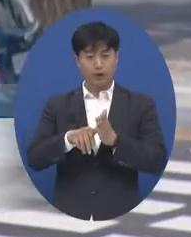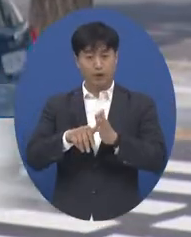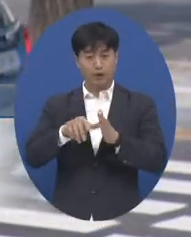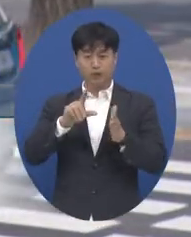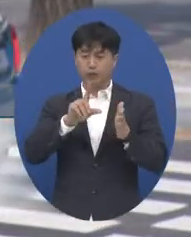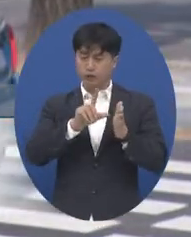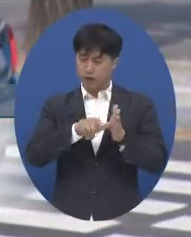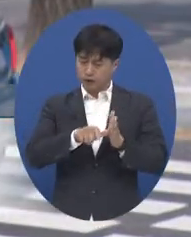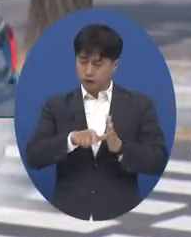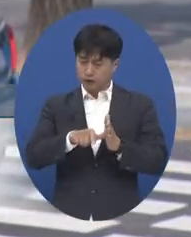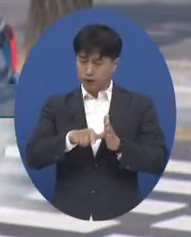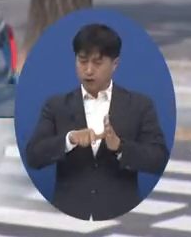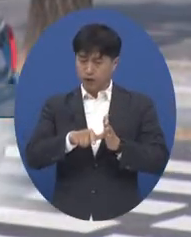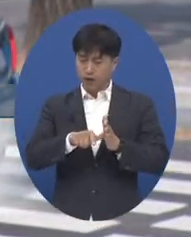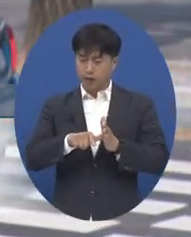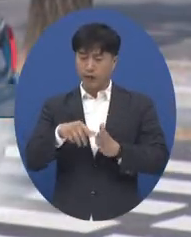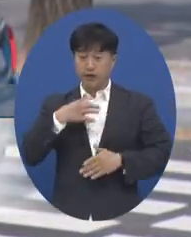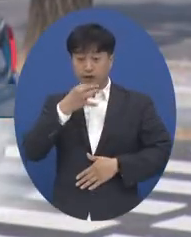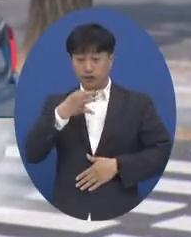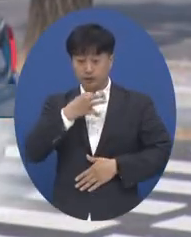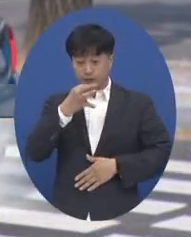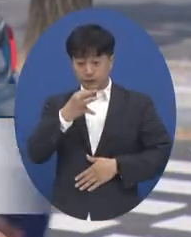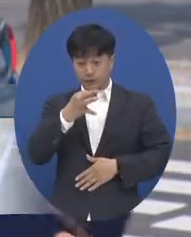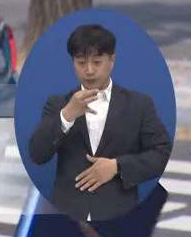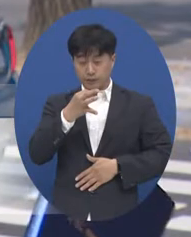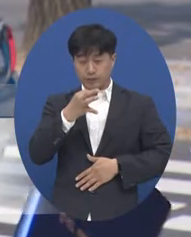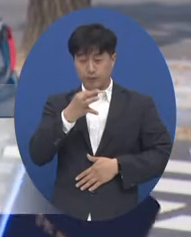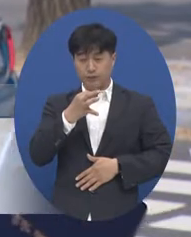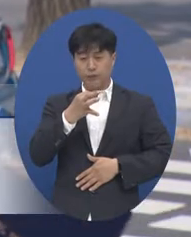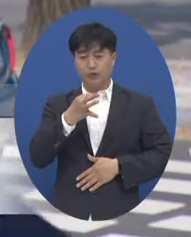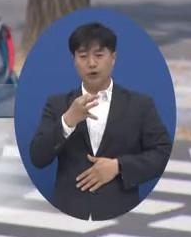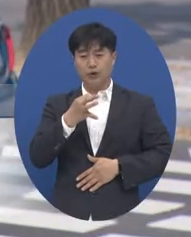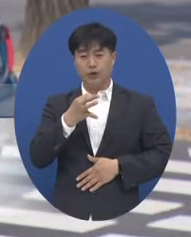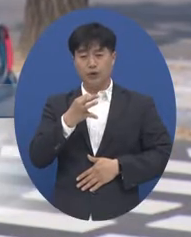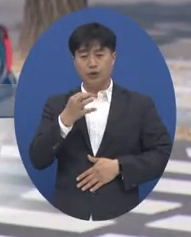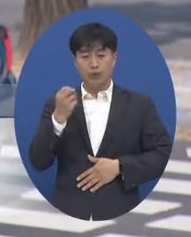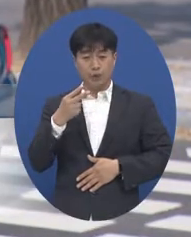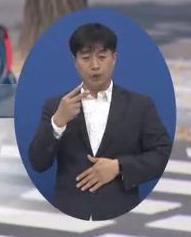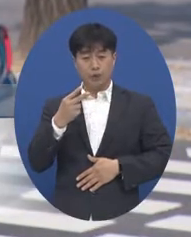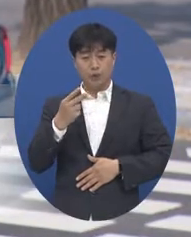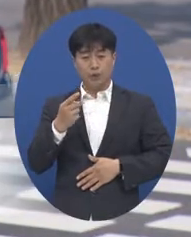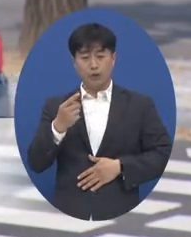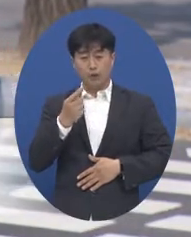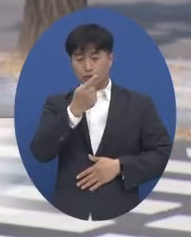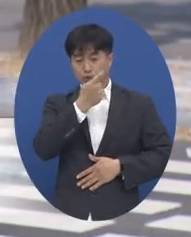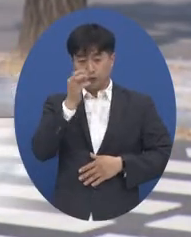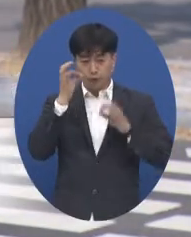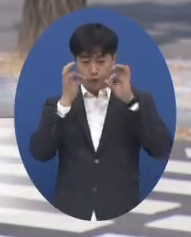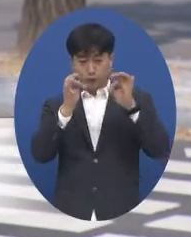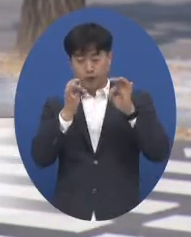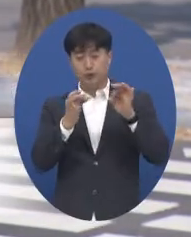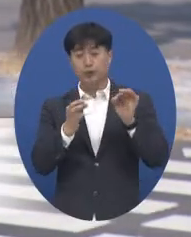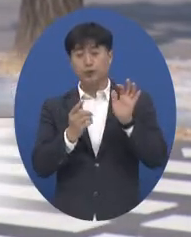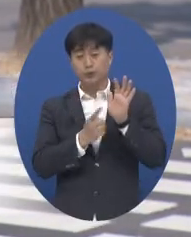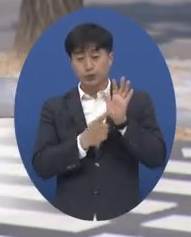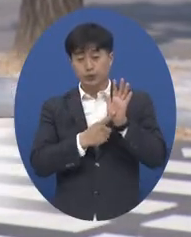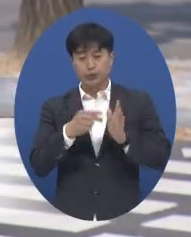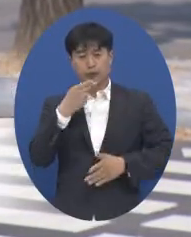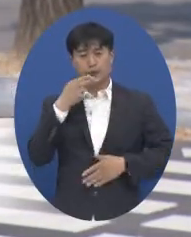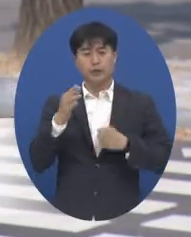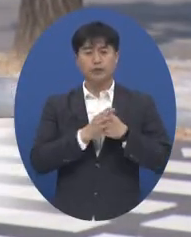때 시간이라든가 그리고 음성 표시라든가 시각적인 표시가 안 돼